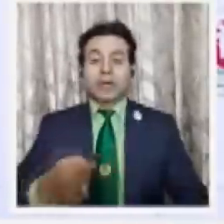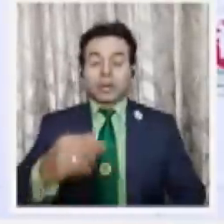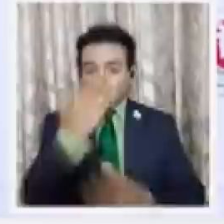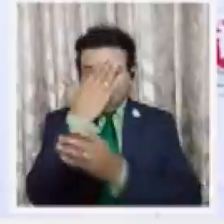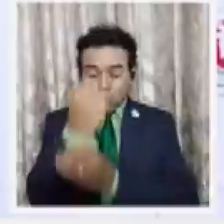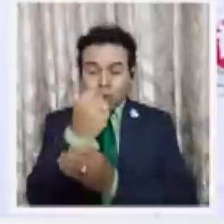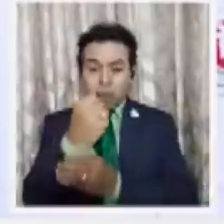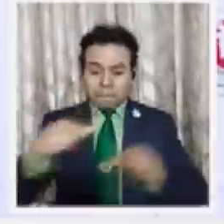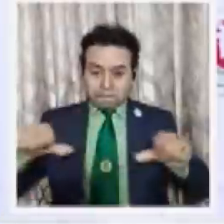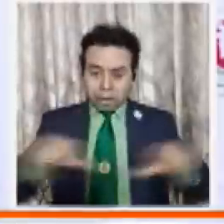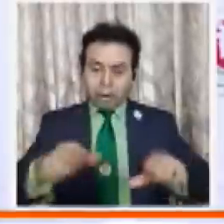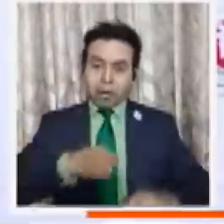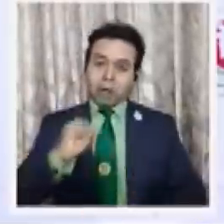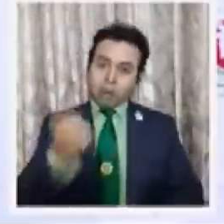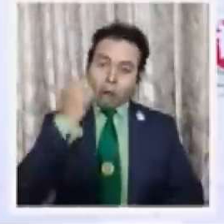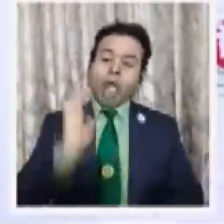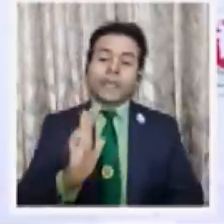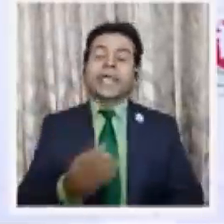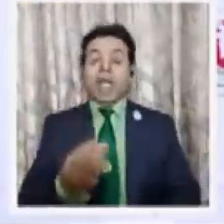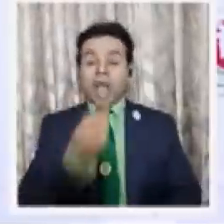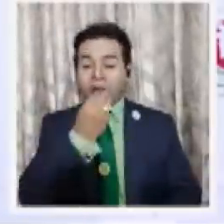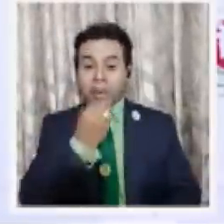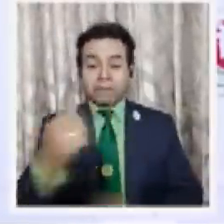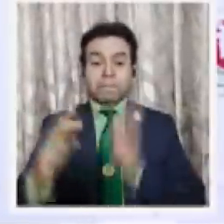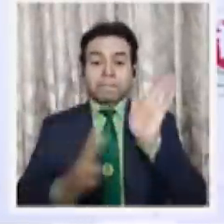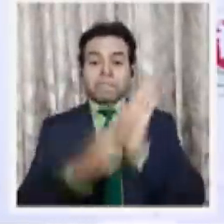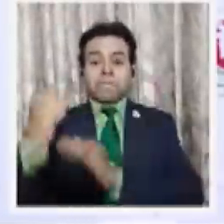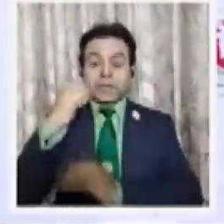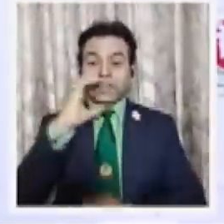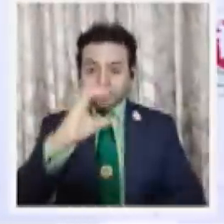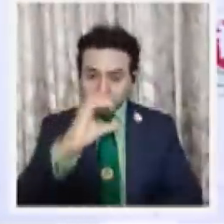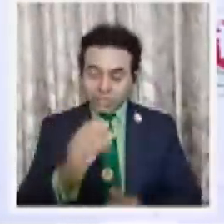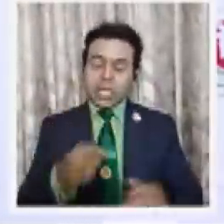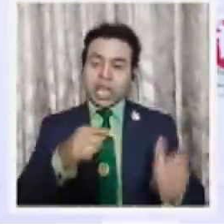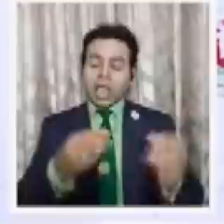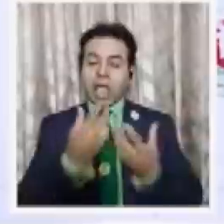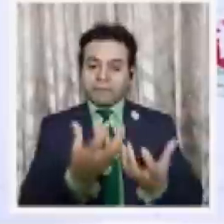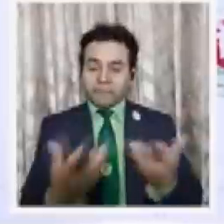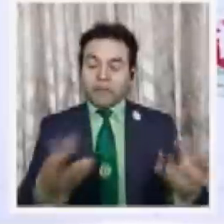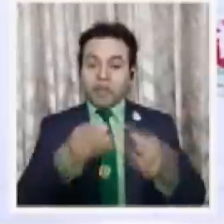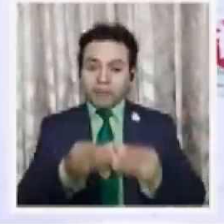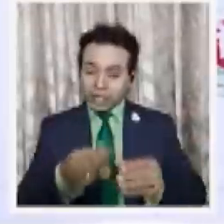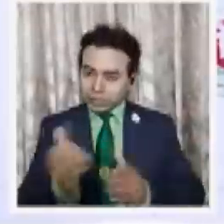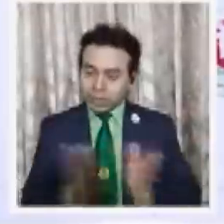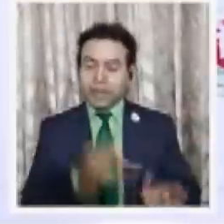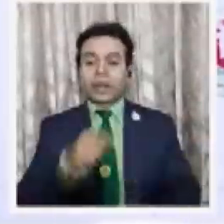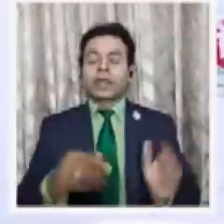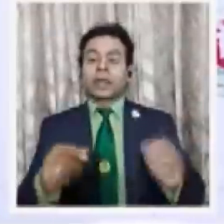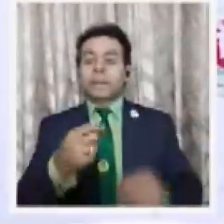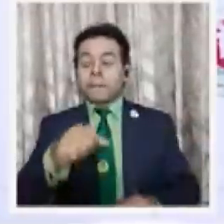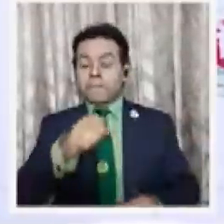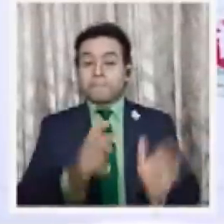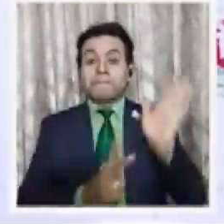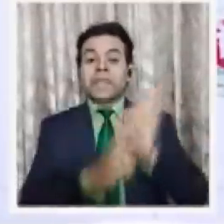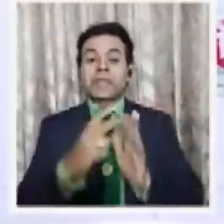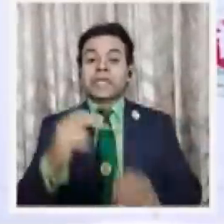যে খাদ্য অভ্যাসগুলি দরকার, ভিটামিন সি সমৃদ্ধ টাটকা শাকসবজি ফলমূল এবং জিঙ্ক সমৃদ্ধ খাবার,